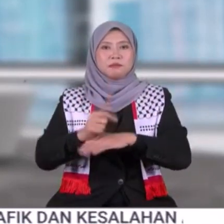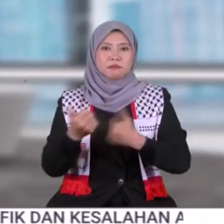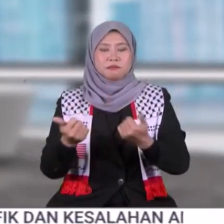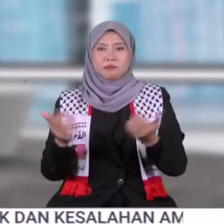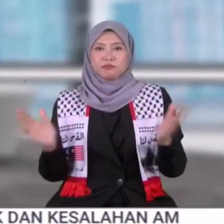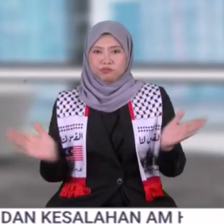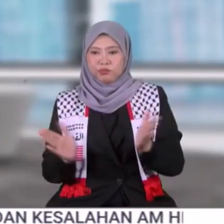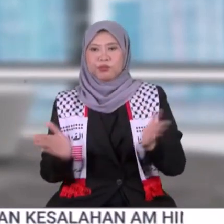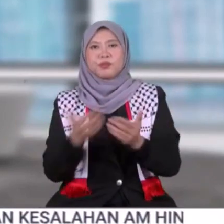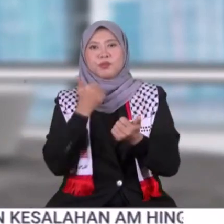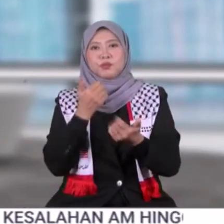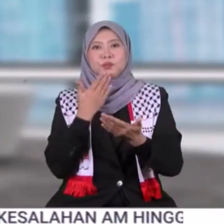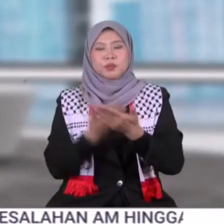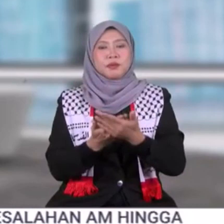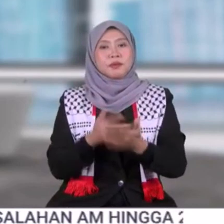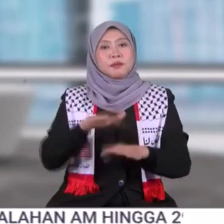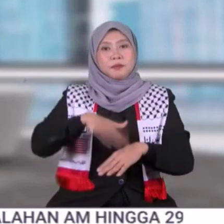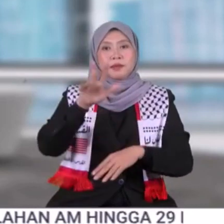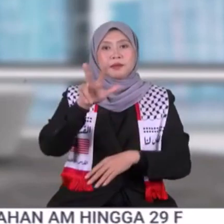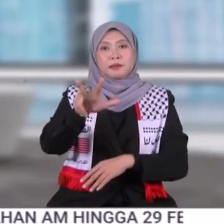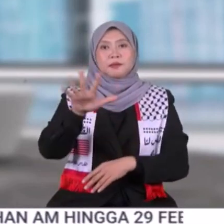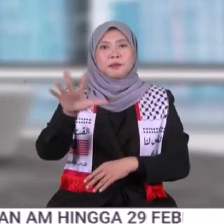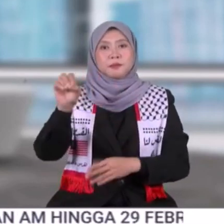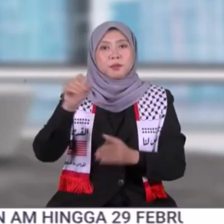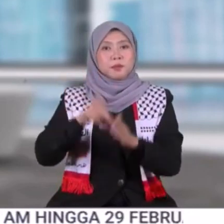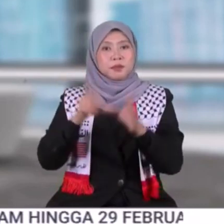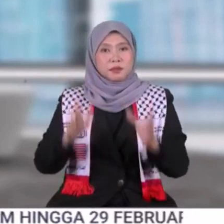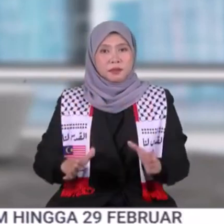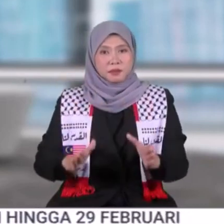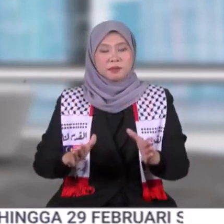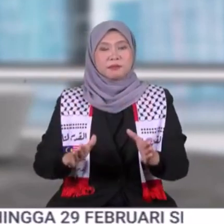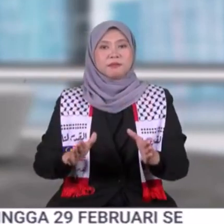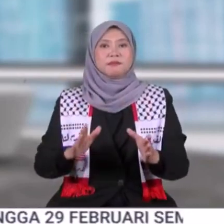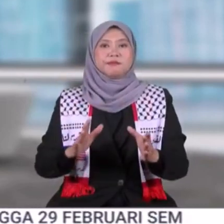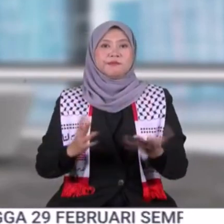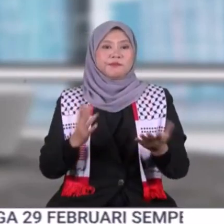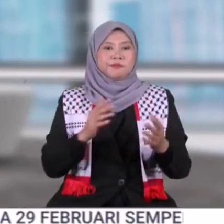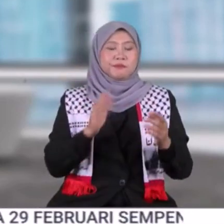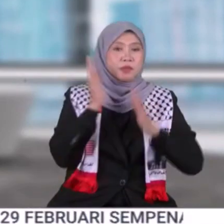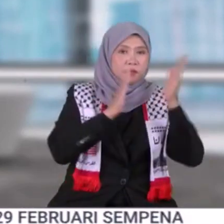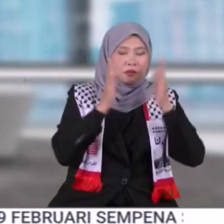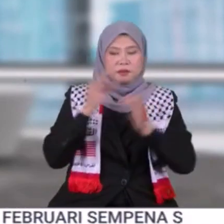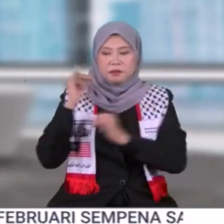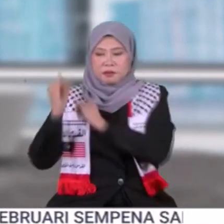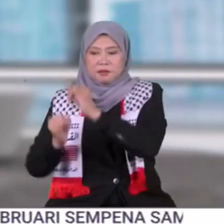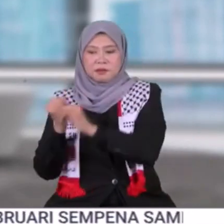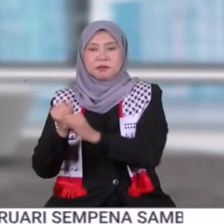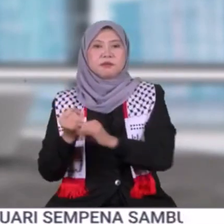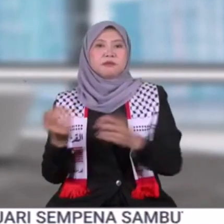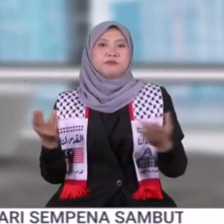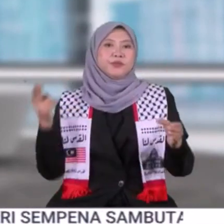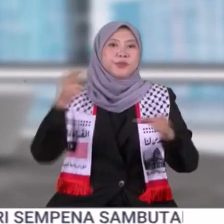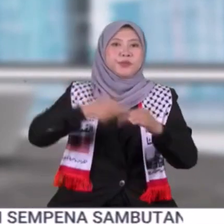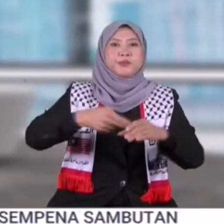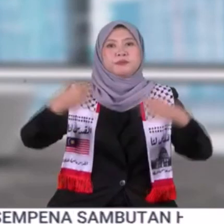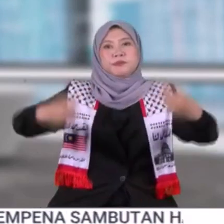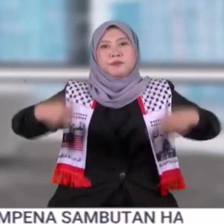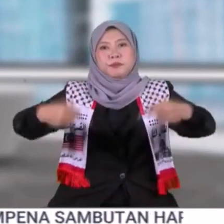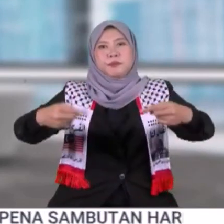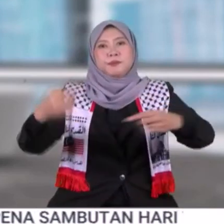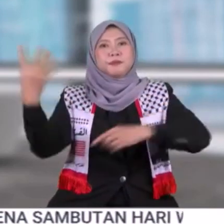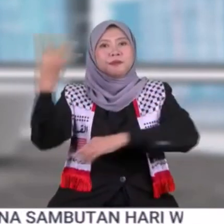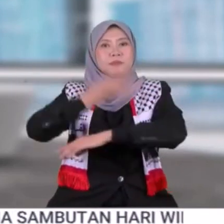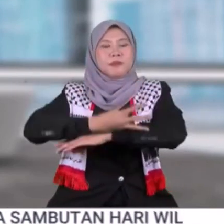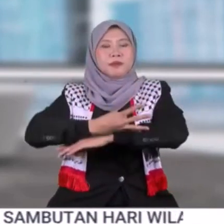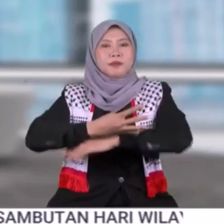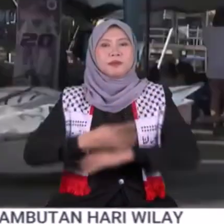sambutan menggalakkan lebih 350 peserta tempatan dan antarabangsa menyertai kejohanan empat hari